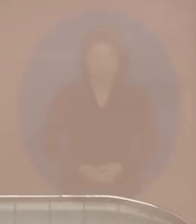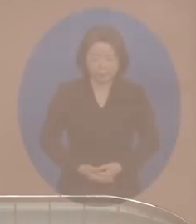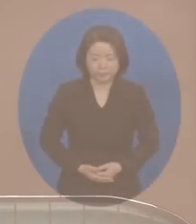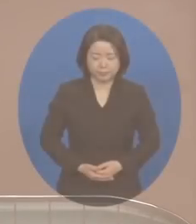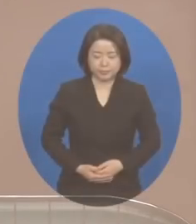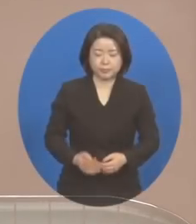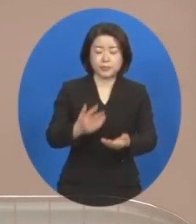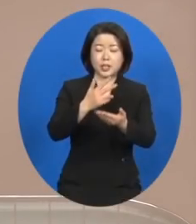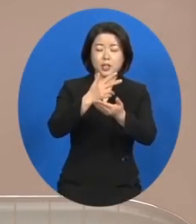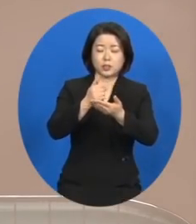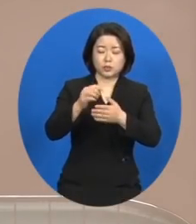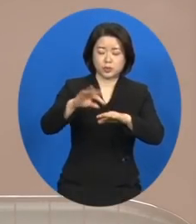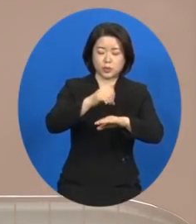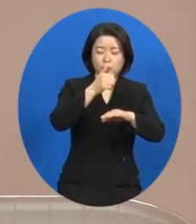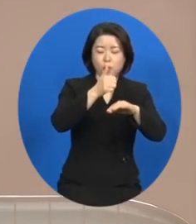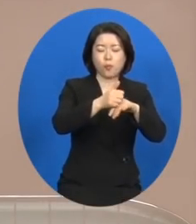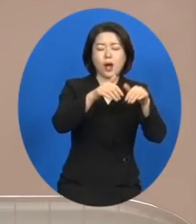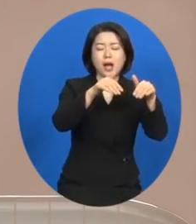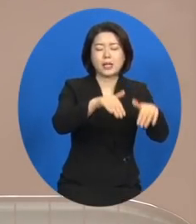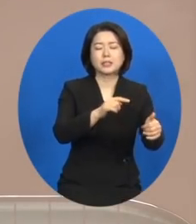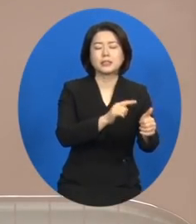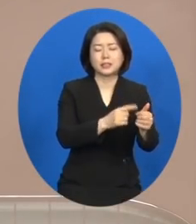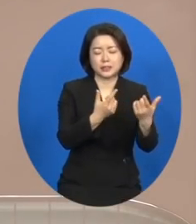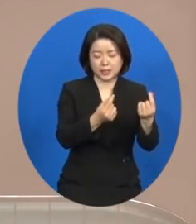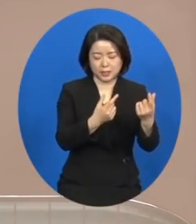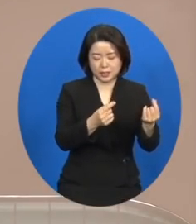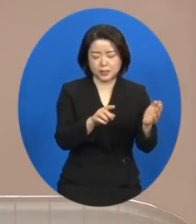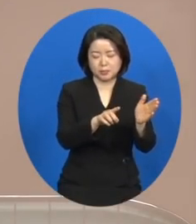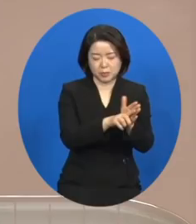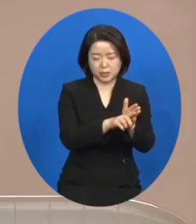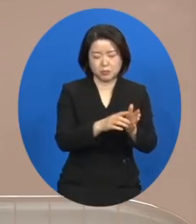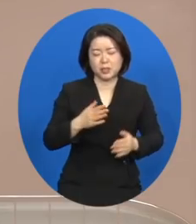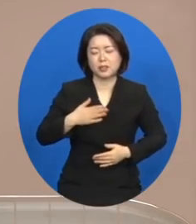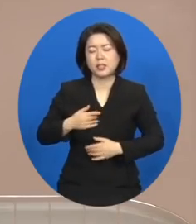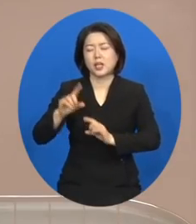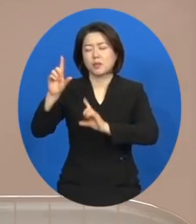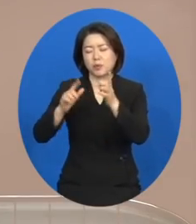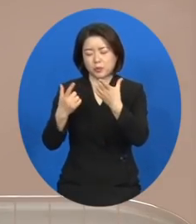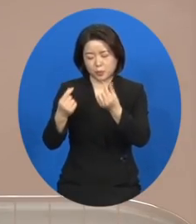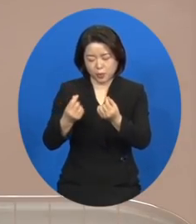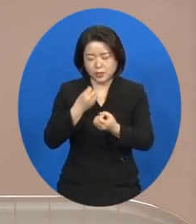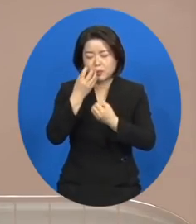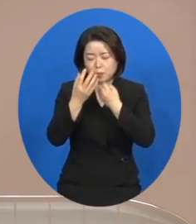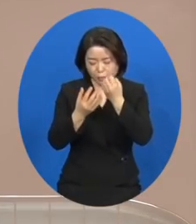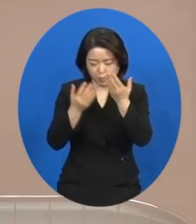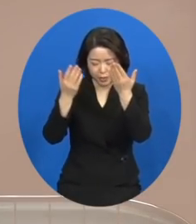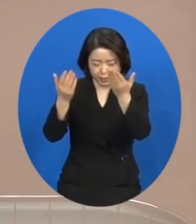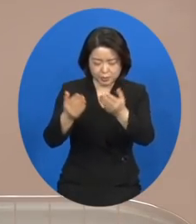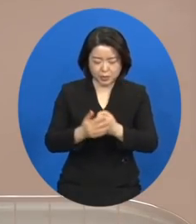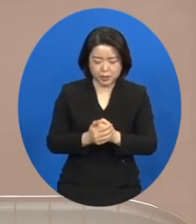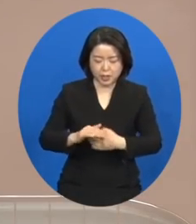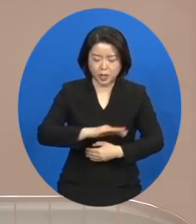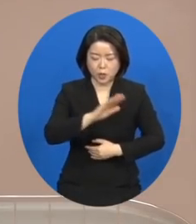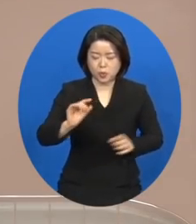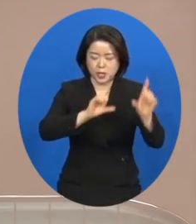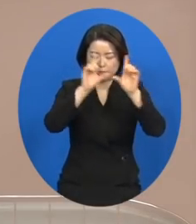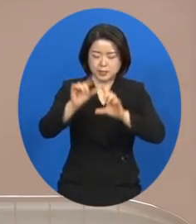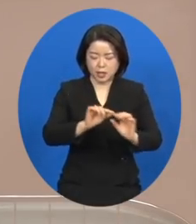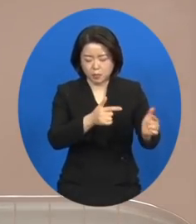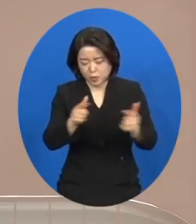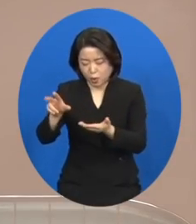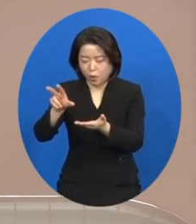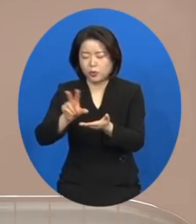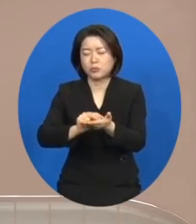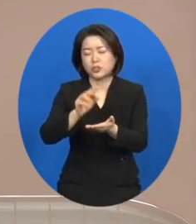주님 바로 왕의 신하와 같은 그 믿음이 바로 우리였음을 이 시간 고백합니다. 하나님, 우리의 삶에 여러 가지 문제가 있어서